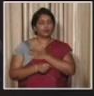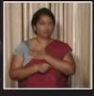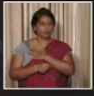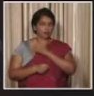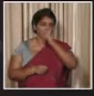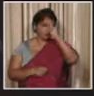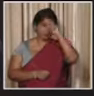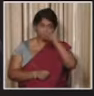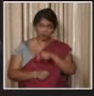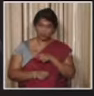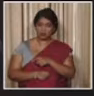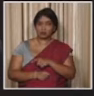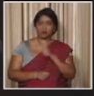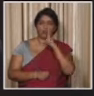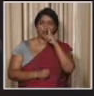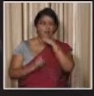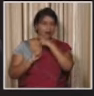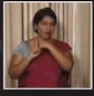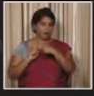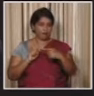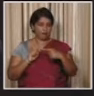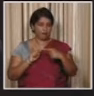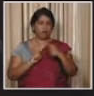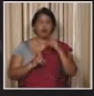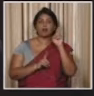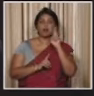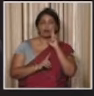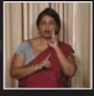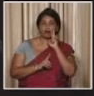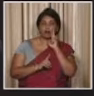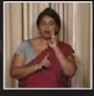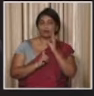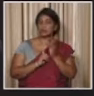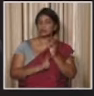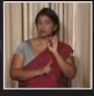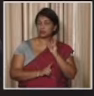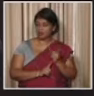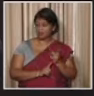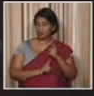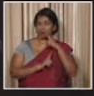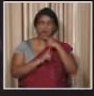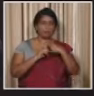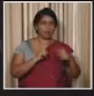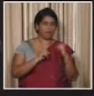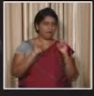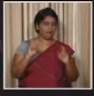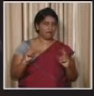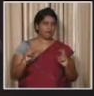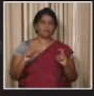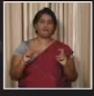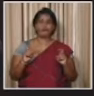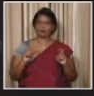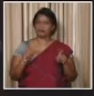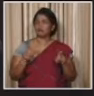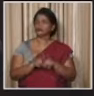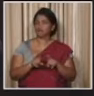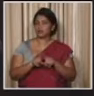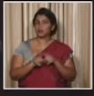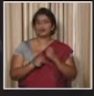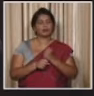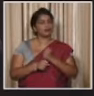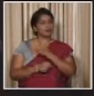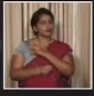රාජපක්ෂ මහත්තයාට එක භාගයයි රනිල් වික්‍රමසිංහ ජනාධිපතිවරයාට එක භාගයයි. එම තමයි